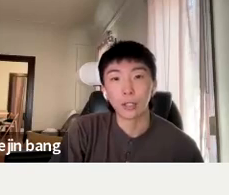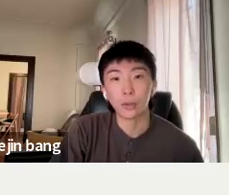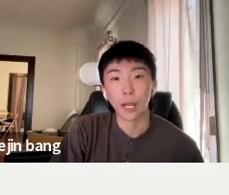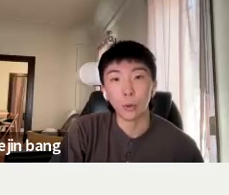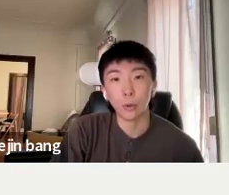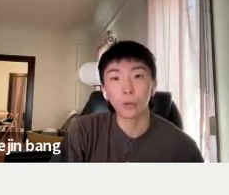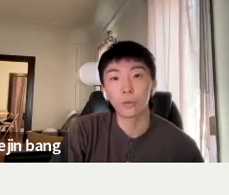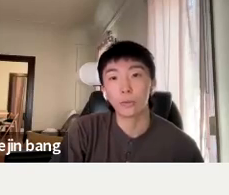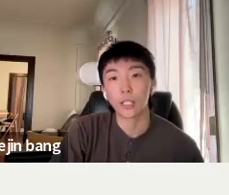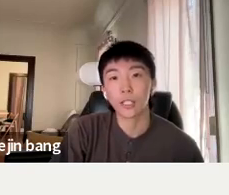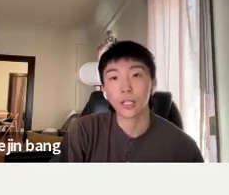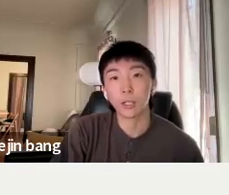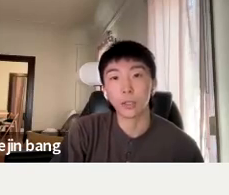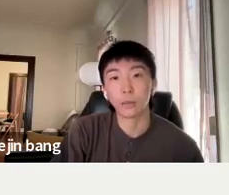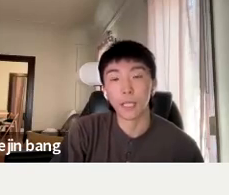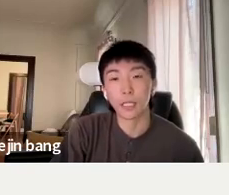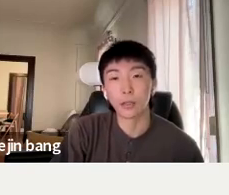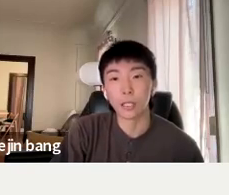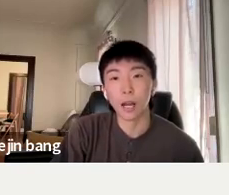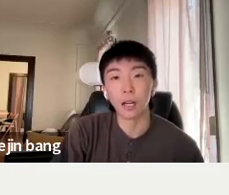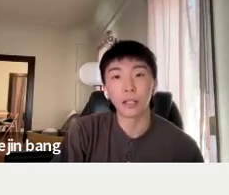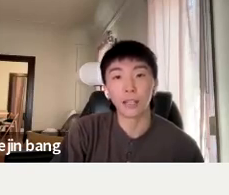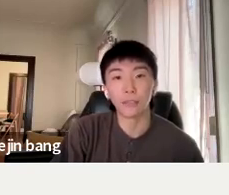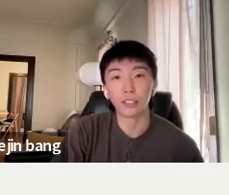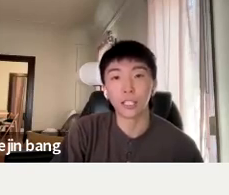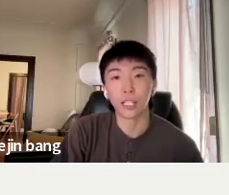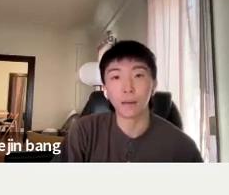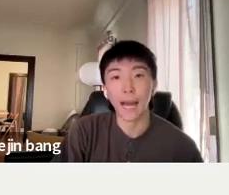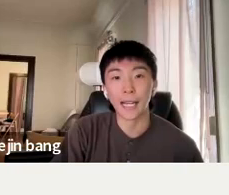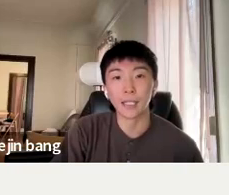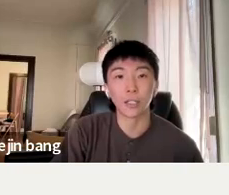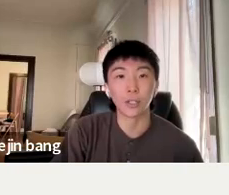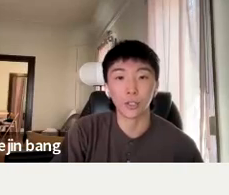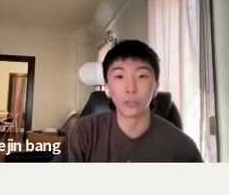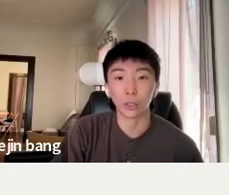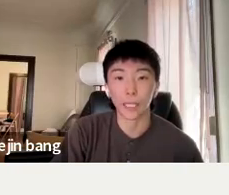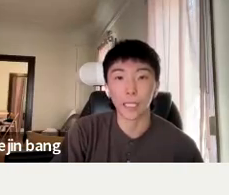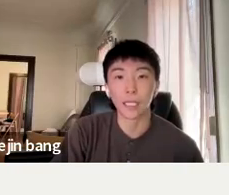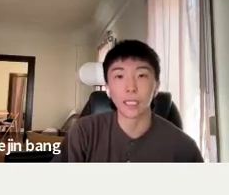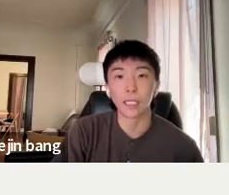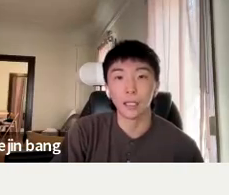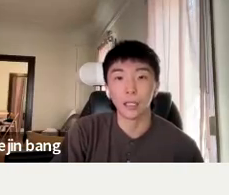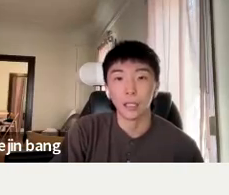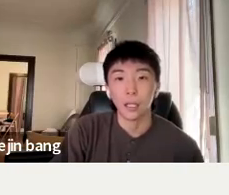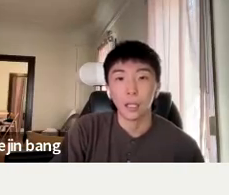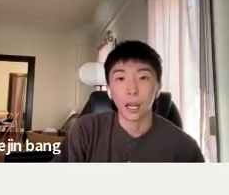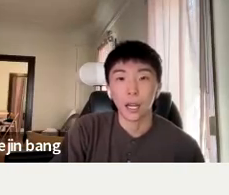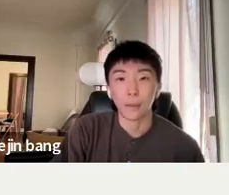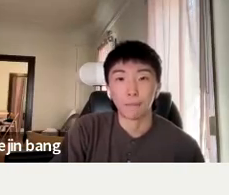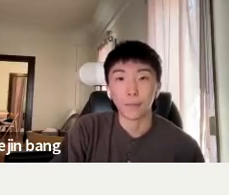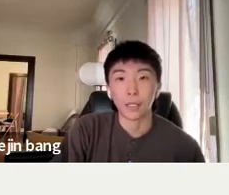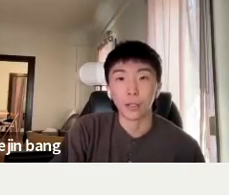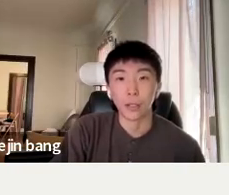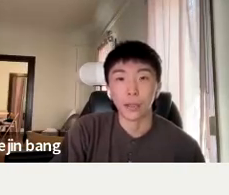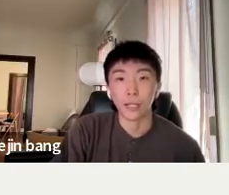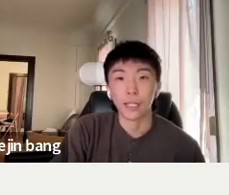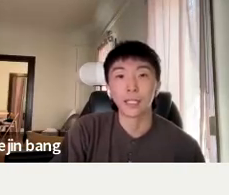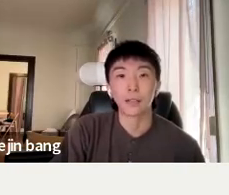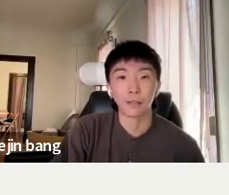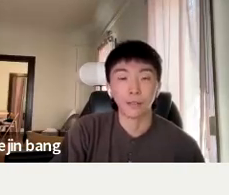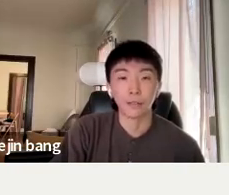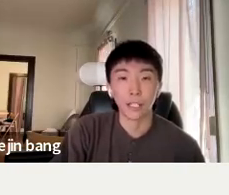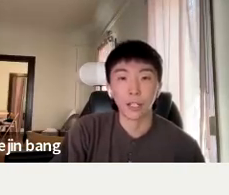showcase a new 대목, which is a musical piece or song they've learned in the past 2 to 4 weeks. So